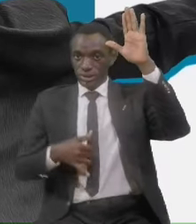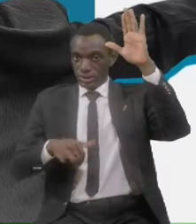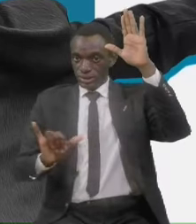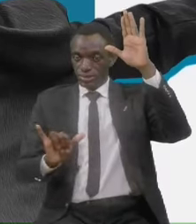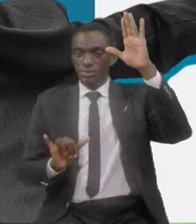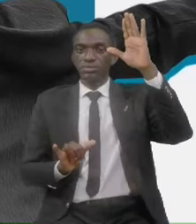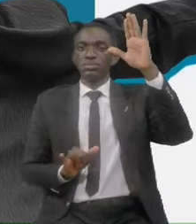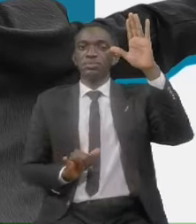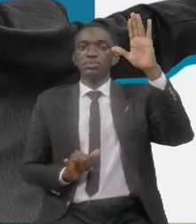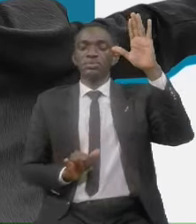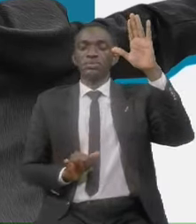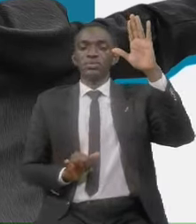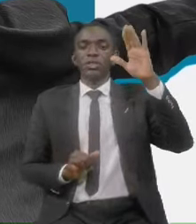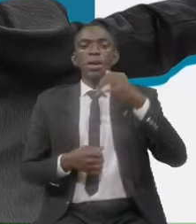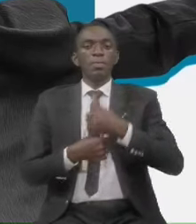main levée.